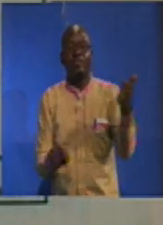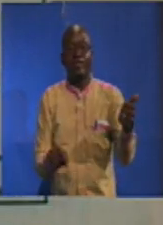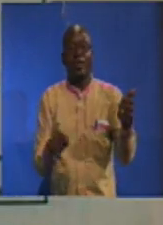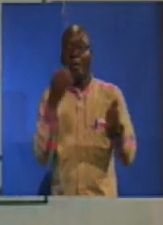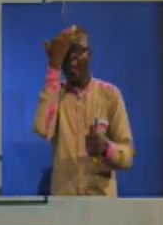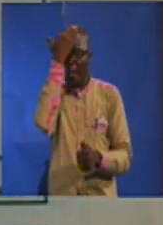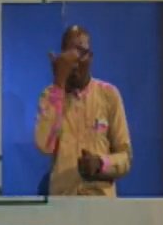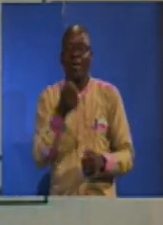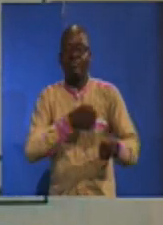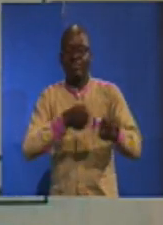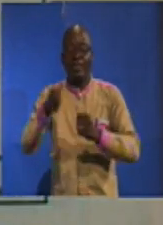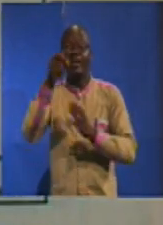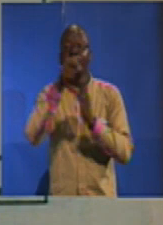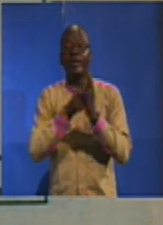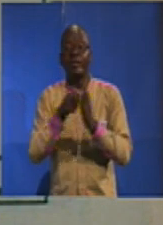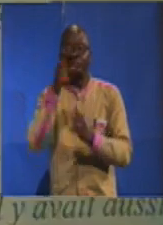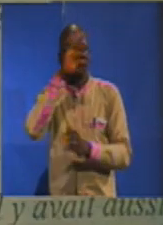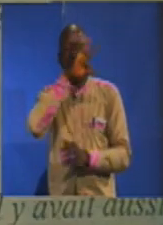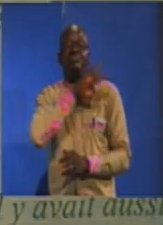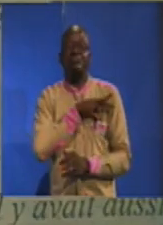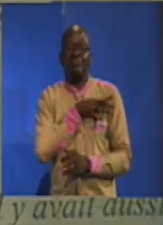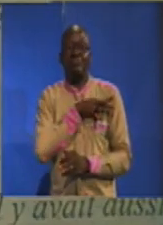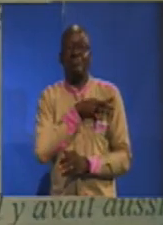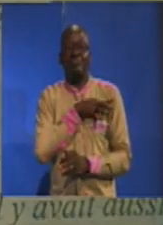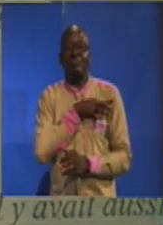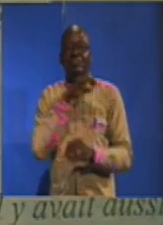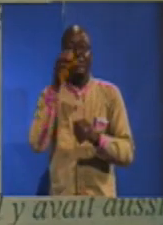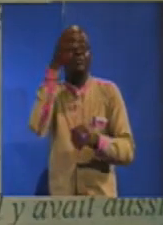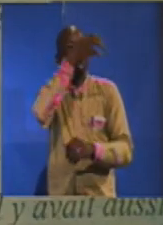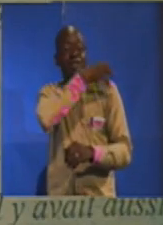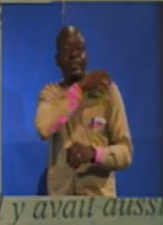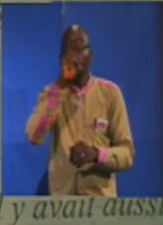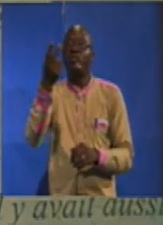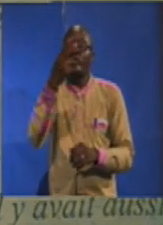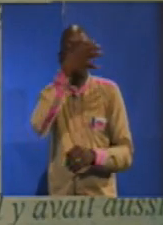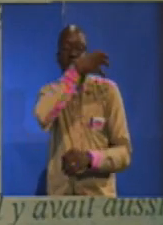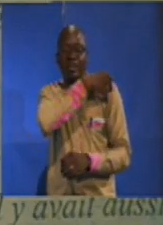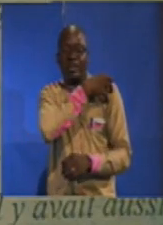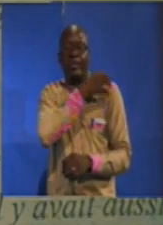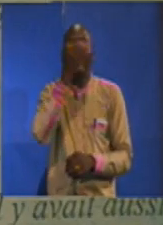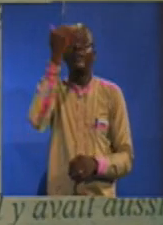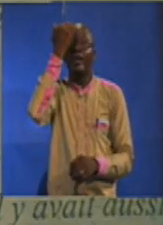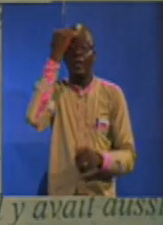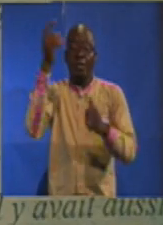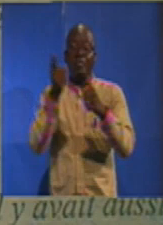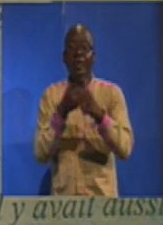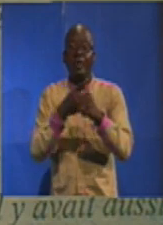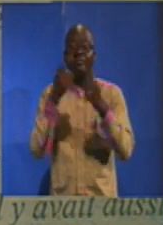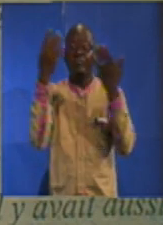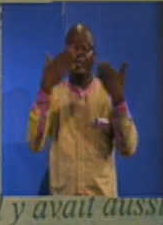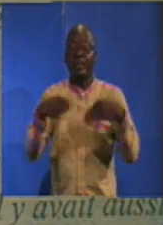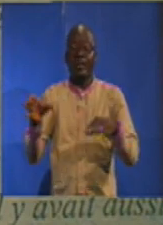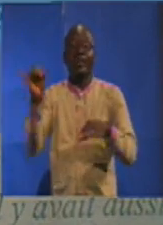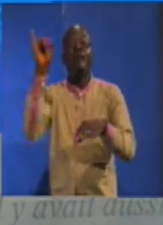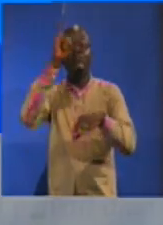pourquoi l'administration a-t-elle favorisé l'intronisation d'un second chef, sachant qu'un premier chef avait déjà été